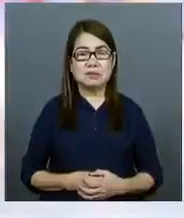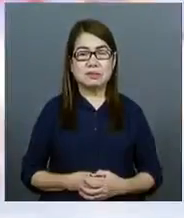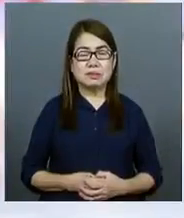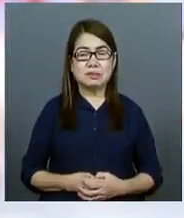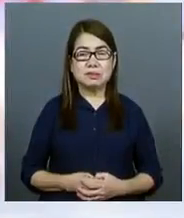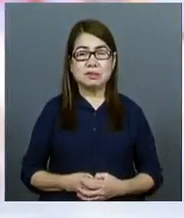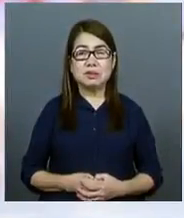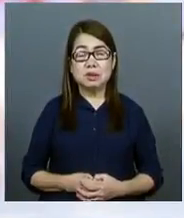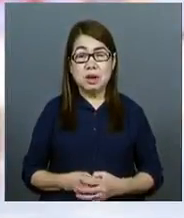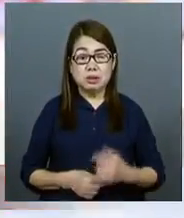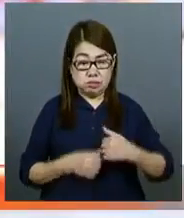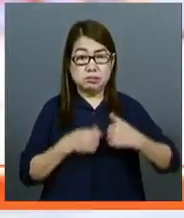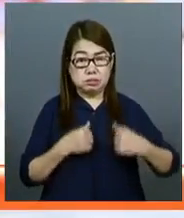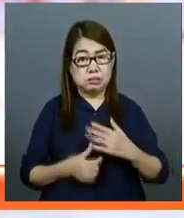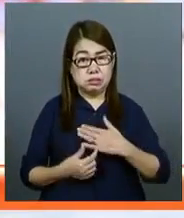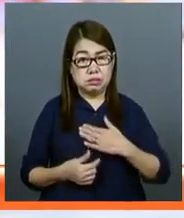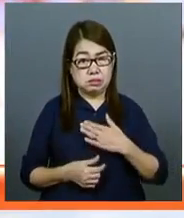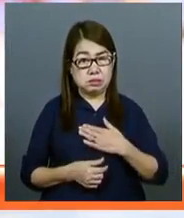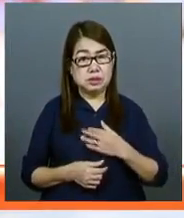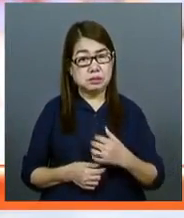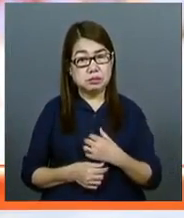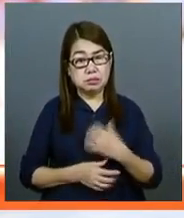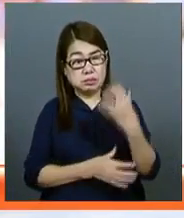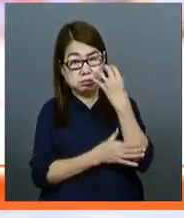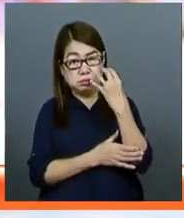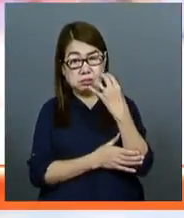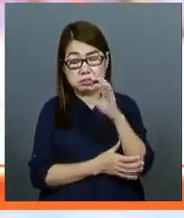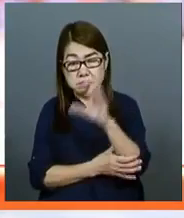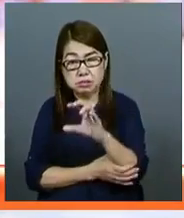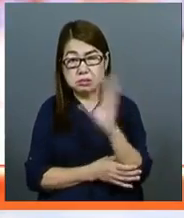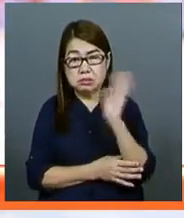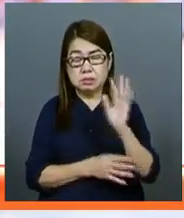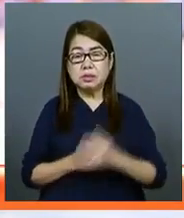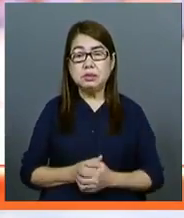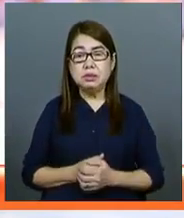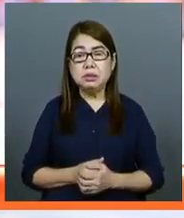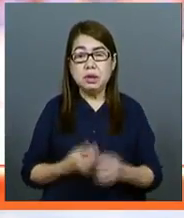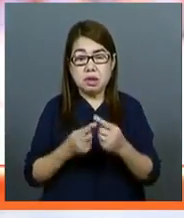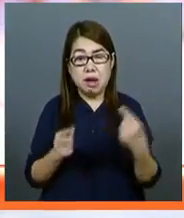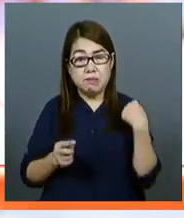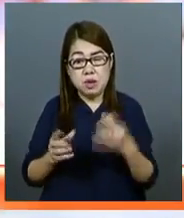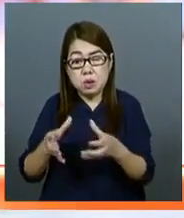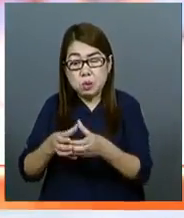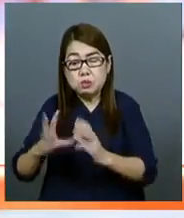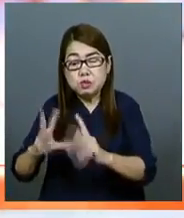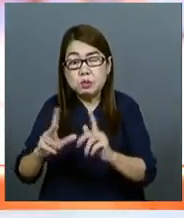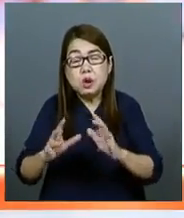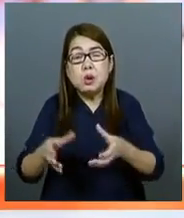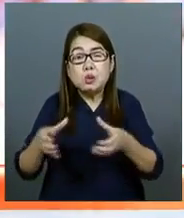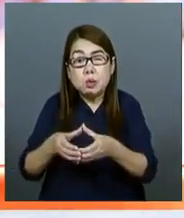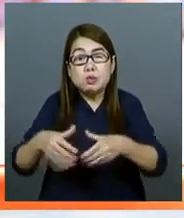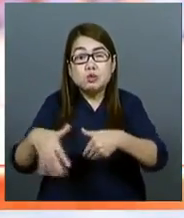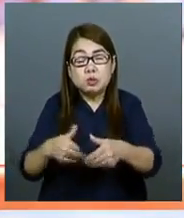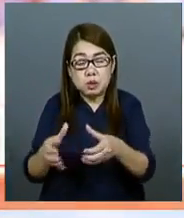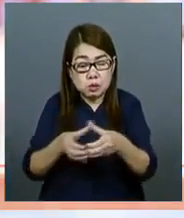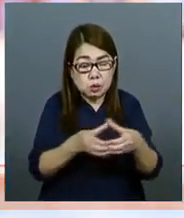เขามาด้วยใจเราไม่ได้บังคับแต่5ชุมชนที่มานี่รู้สึกว่าเข